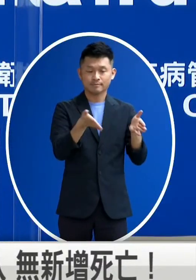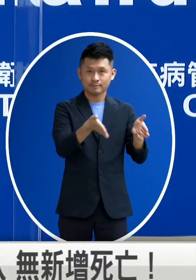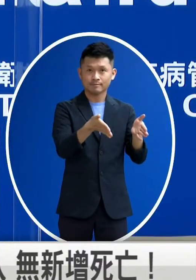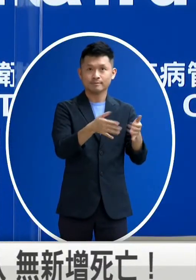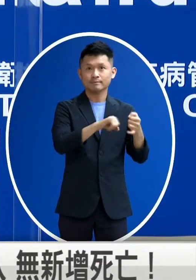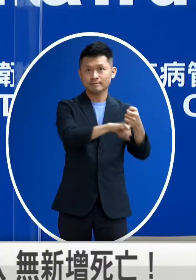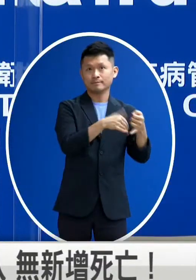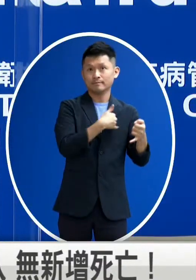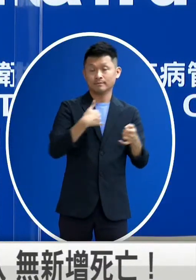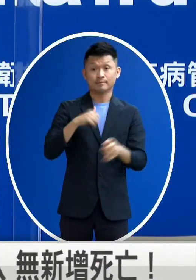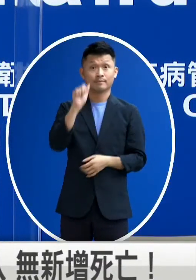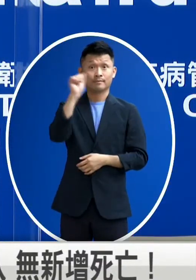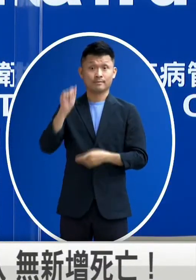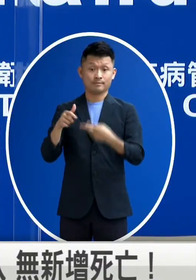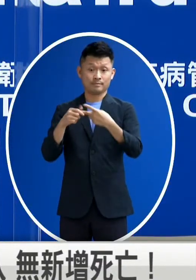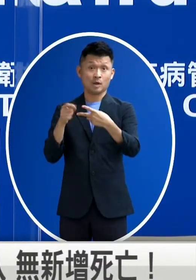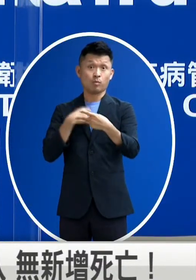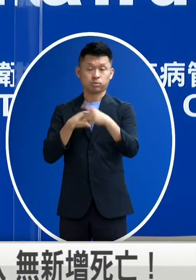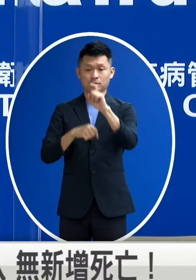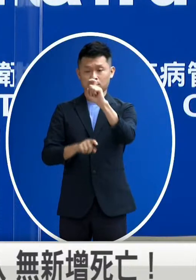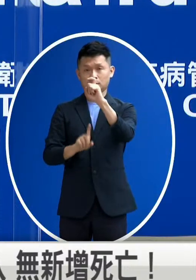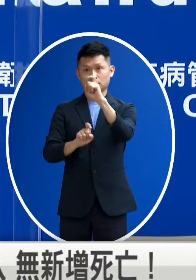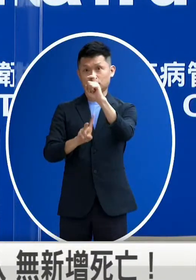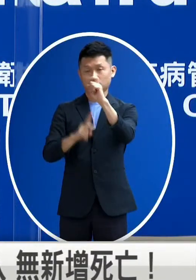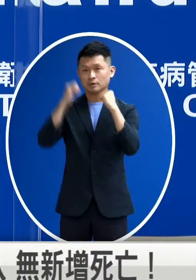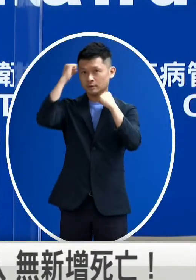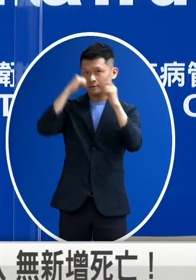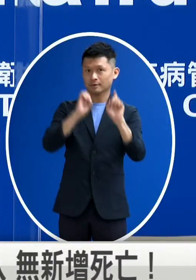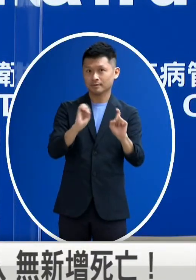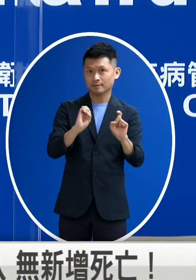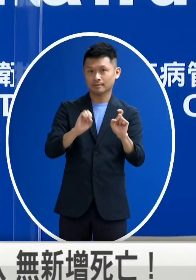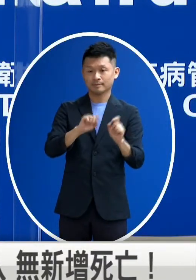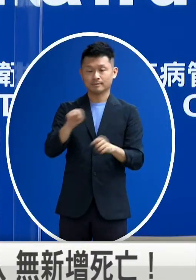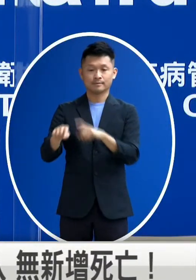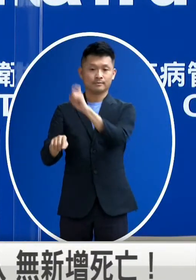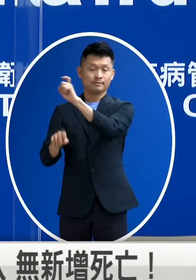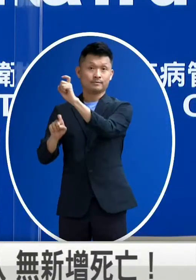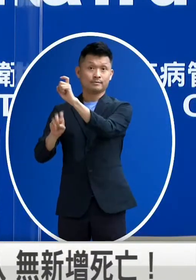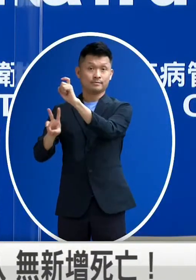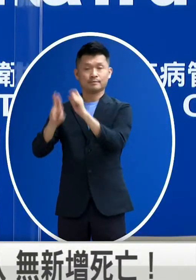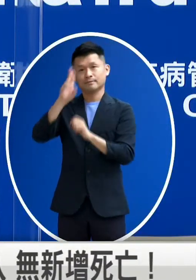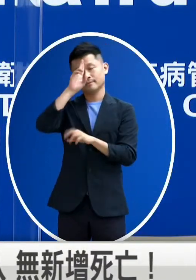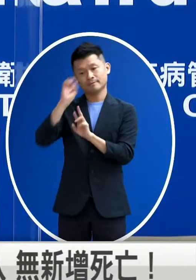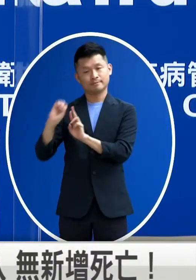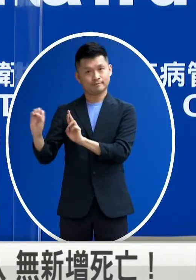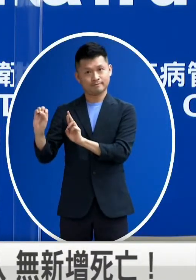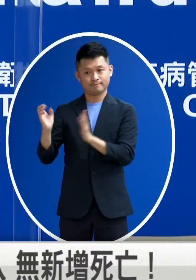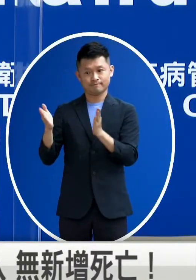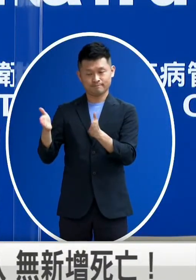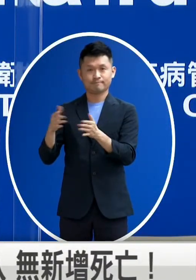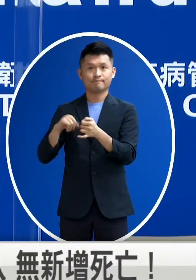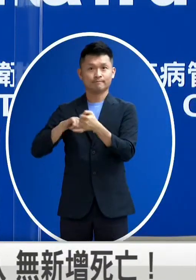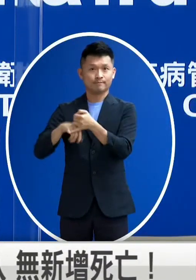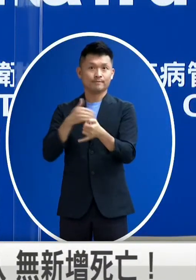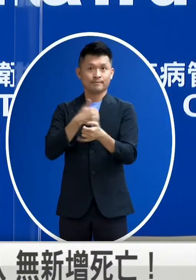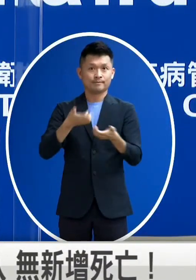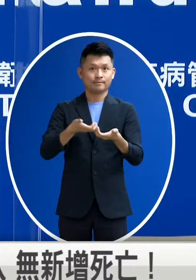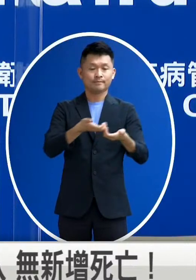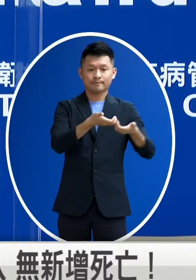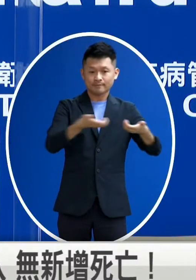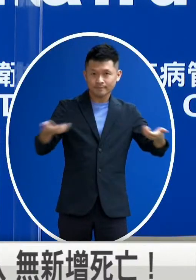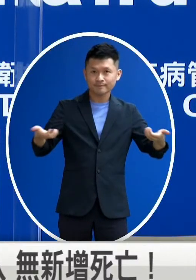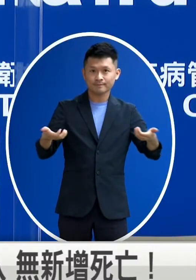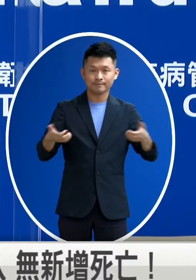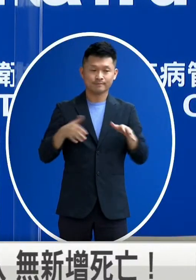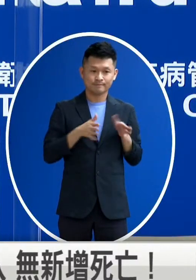约。那 AD 的第二季是从12号上午10点到13号中午12点、哦、开始预约、哦、就是做